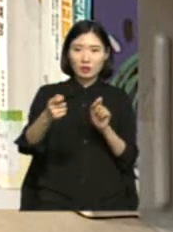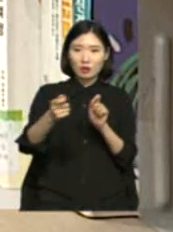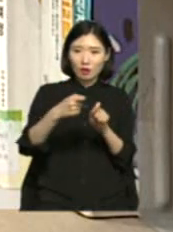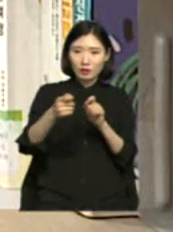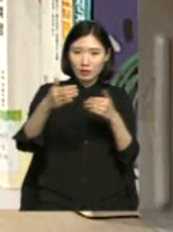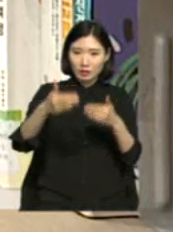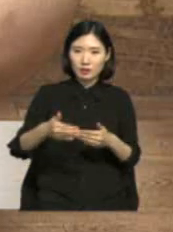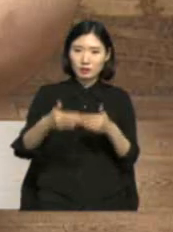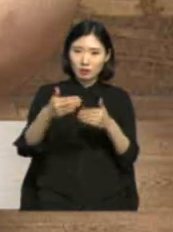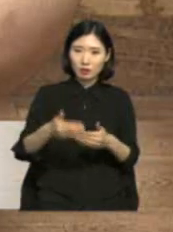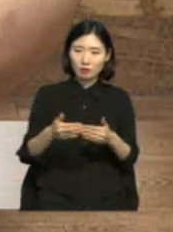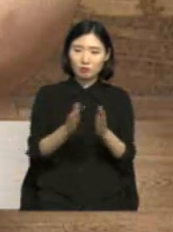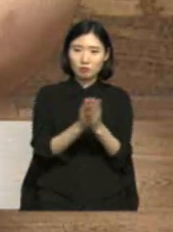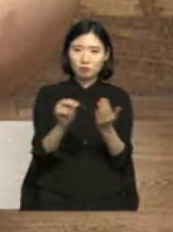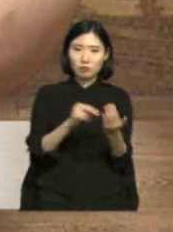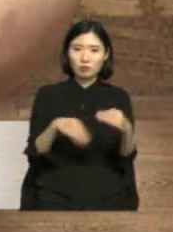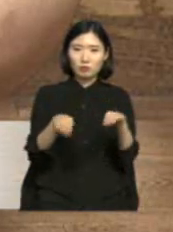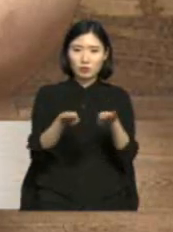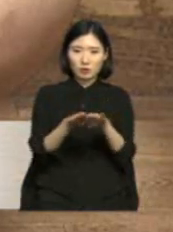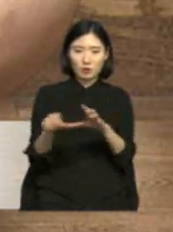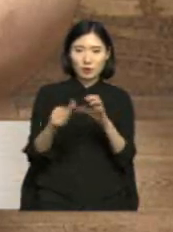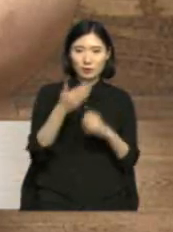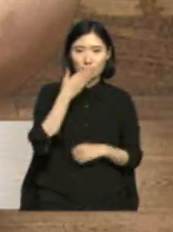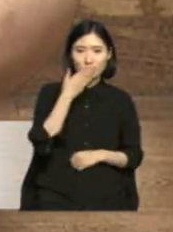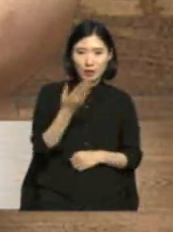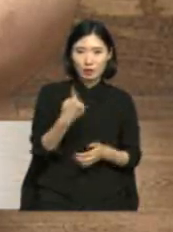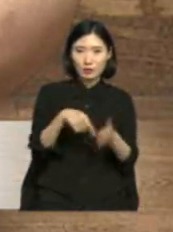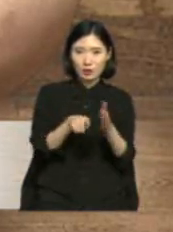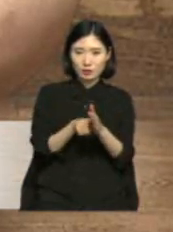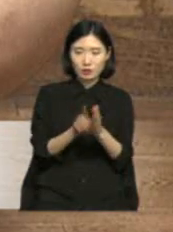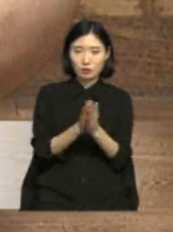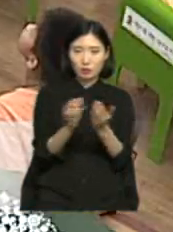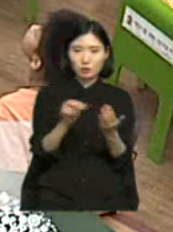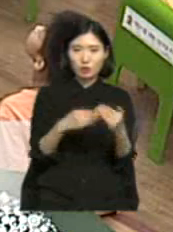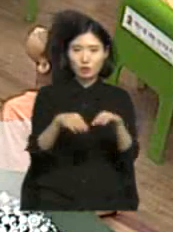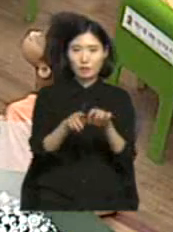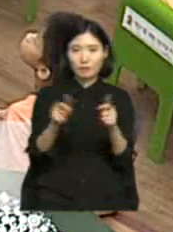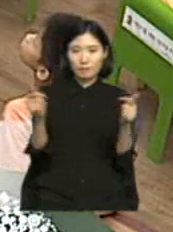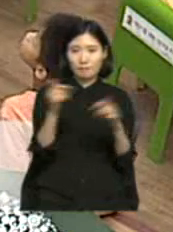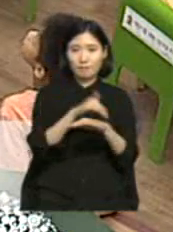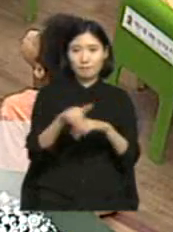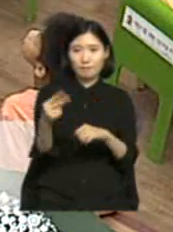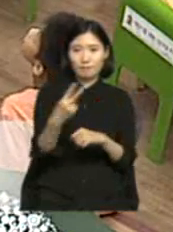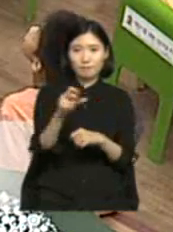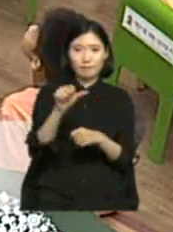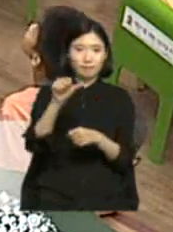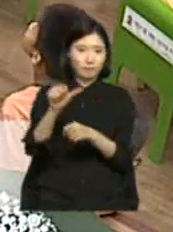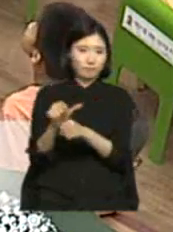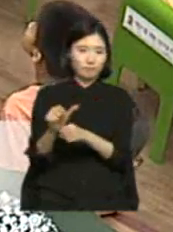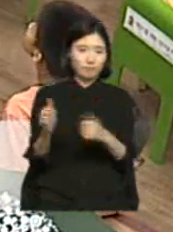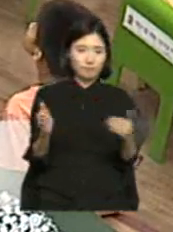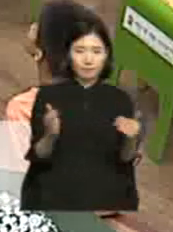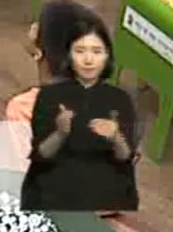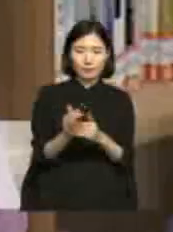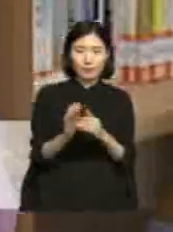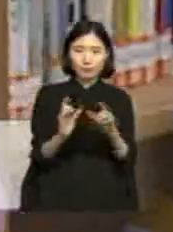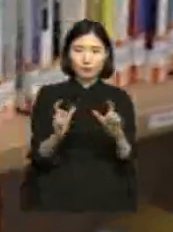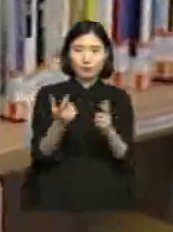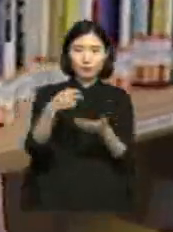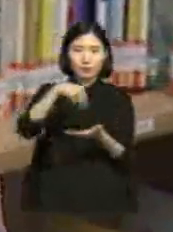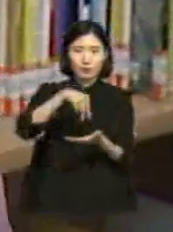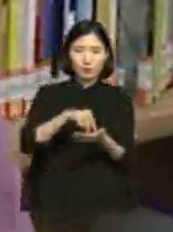이용할 수 있도록 도서관을 확충하겠다고 밝혔습니다. 이에 따라 2025년까지